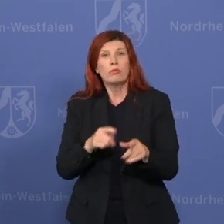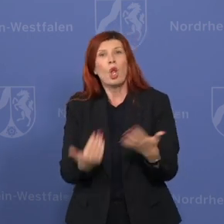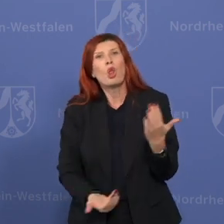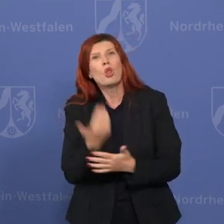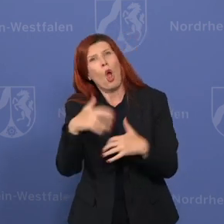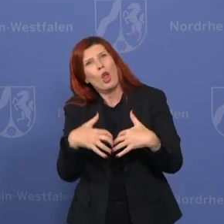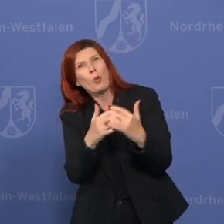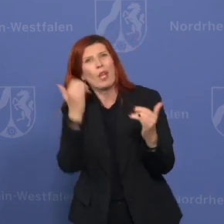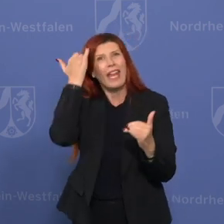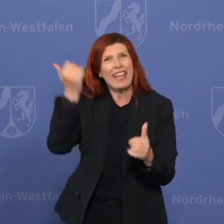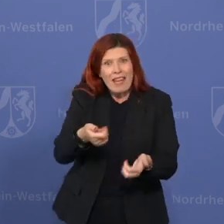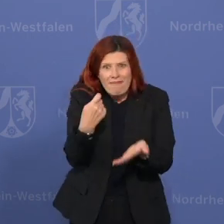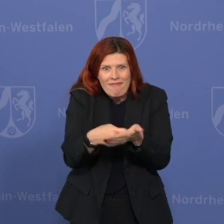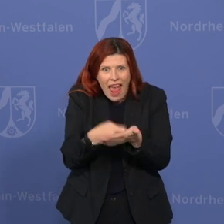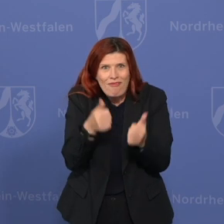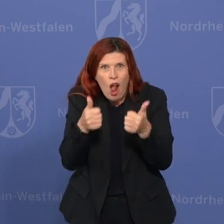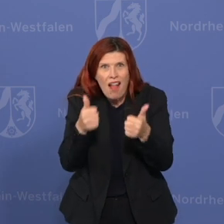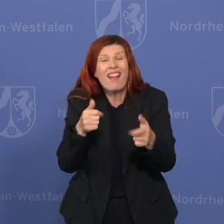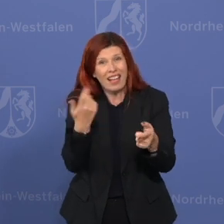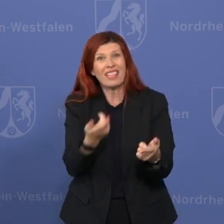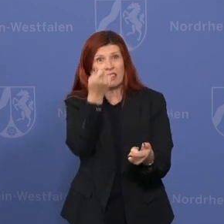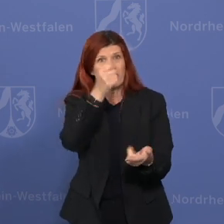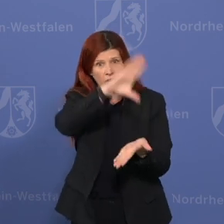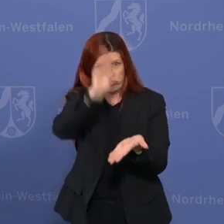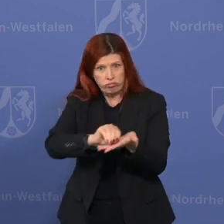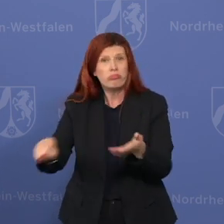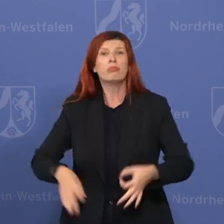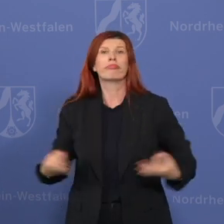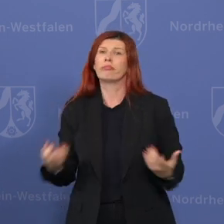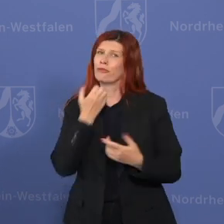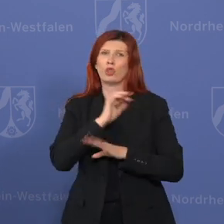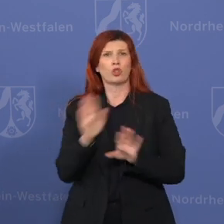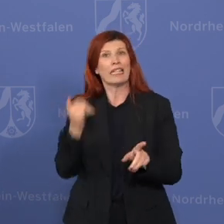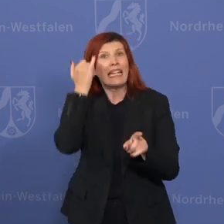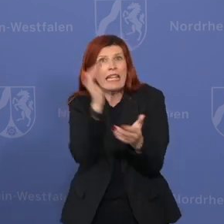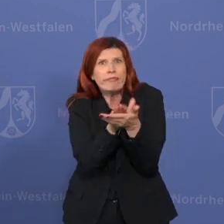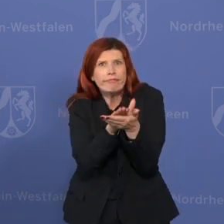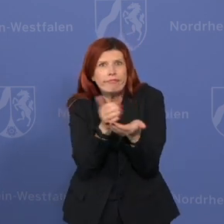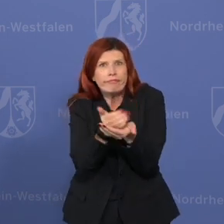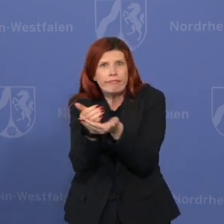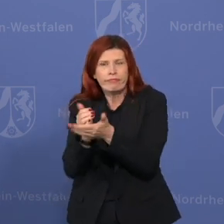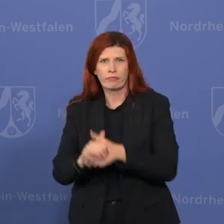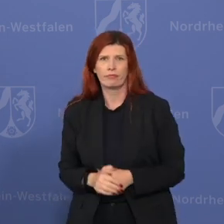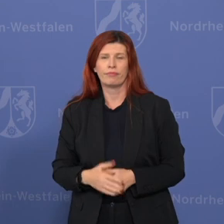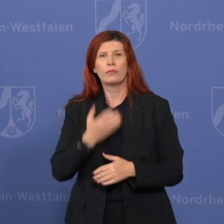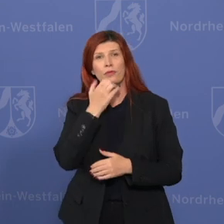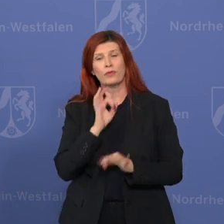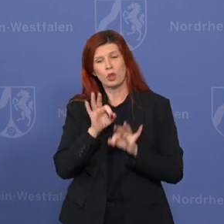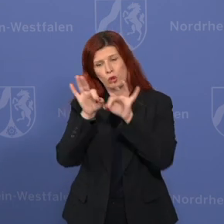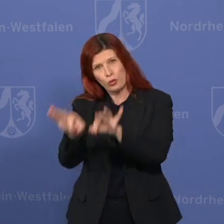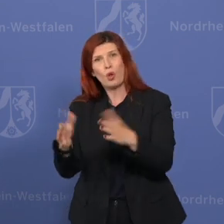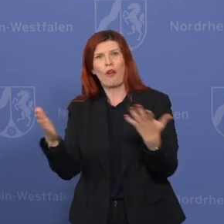die Corona-Krise verloren gehen. Hierfür wollen wir ebenso wie bei den regulären Anträgen